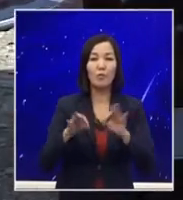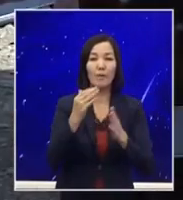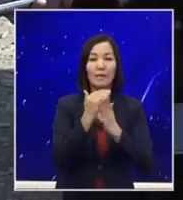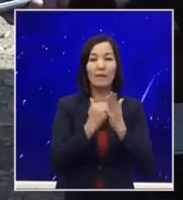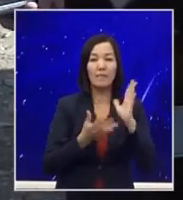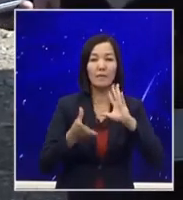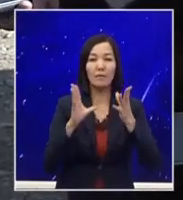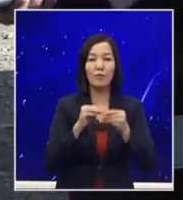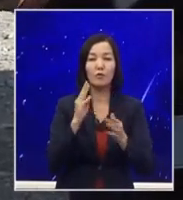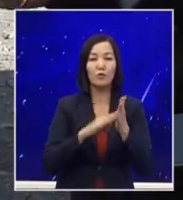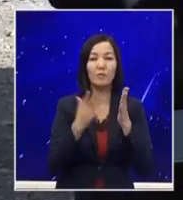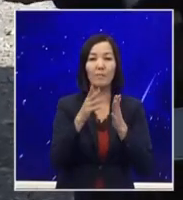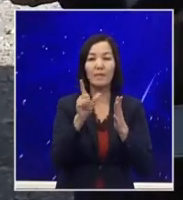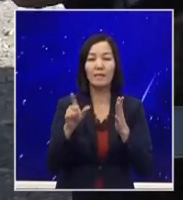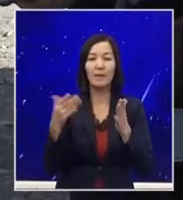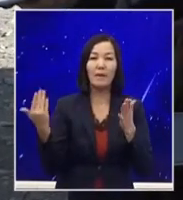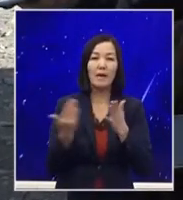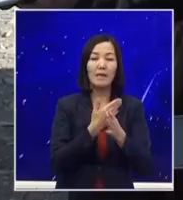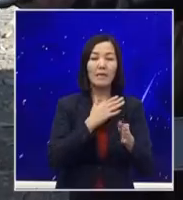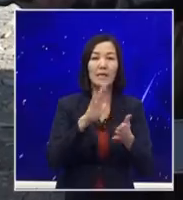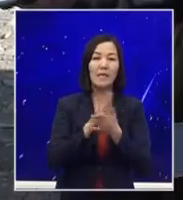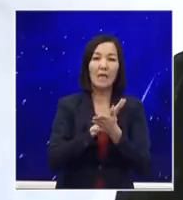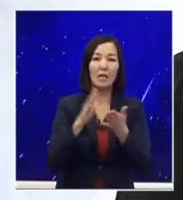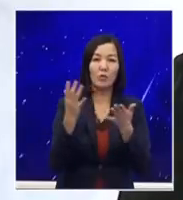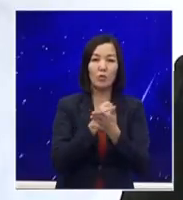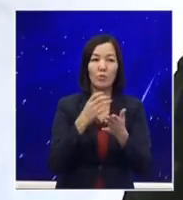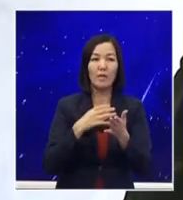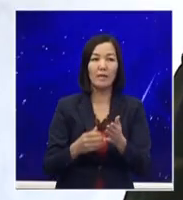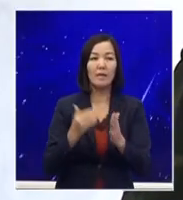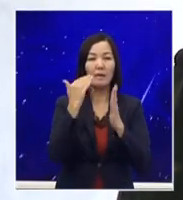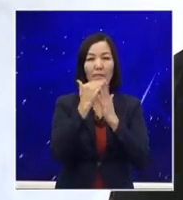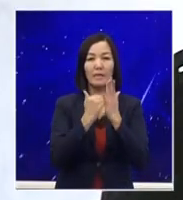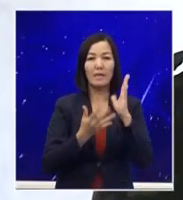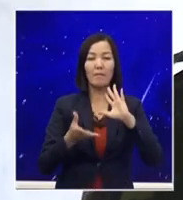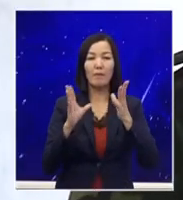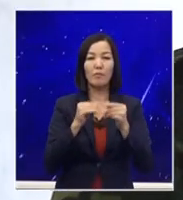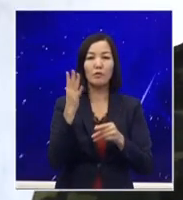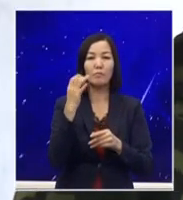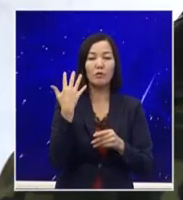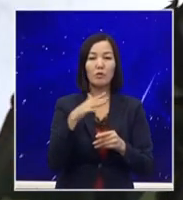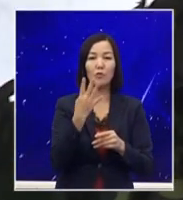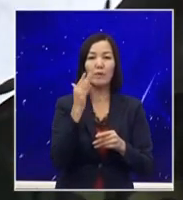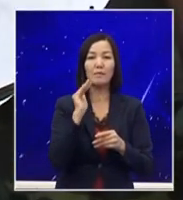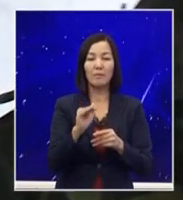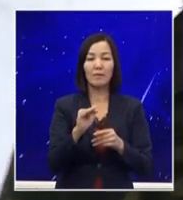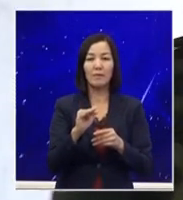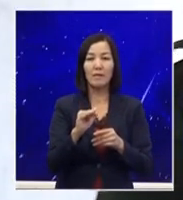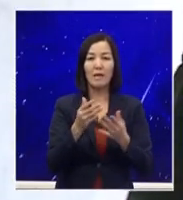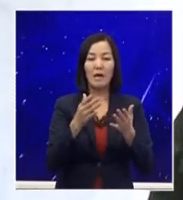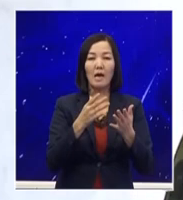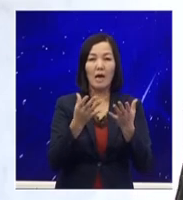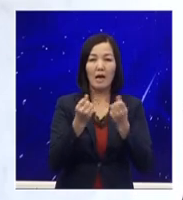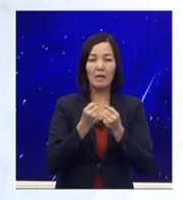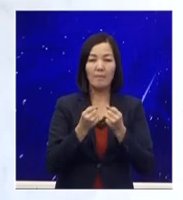бағдарламасымен 95 азамат қайтарымсыз грант ұтып алған. Бағдарлама бойынша 555 мың алдым.